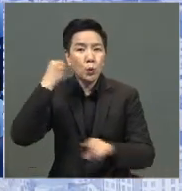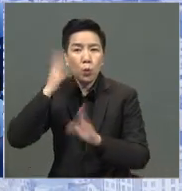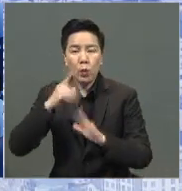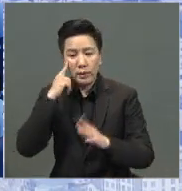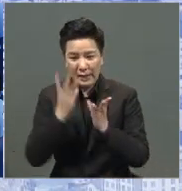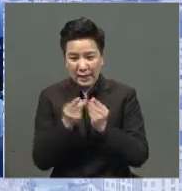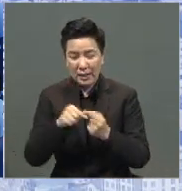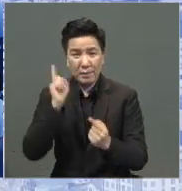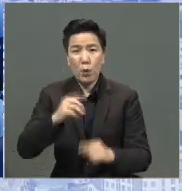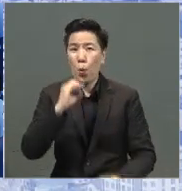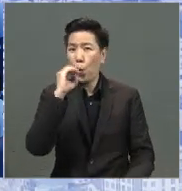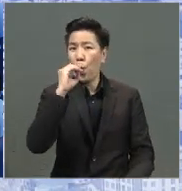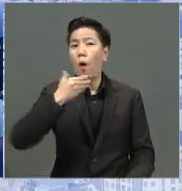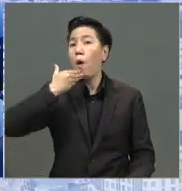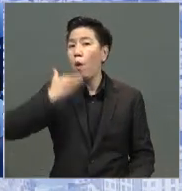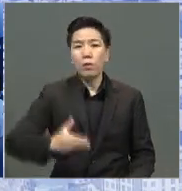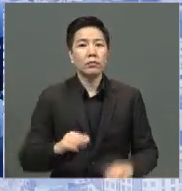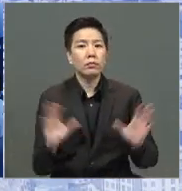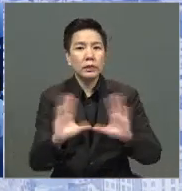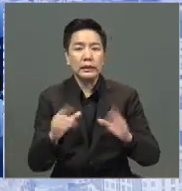อย่างนี้ต้องมาวางให้เหมาะสมด้วยกันแน่นอนครับเราไม่ได้ต้องการว่าทุกคนต้องต้องเอาตัวเลขนี้เป็น0ไปตลอดต้องยอมรับความเสี่ยงได้ว่าจะต้องเกิดโรคเกิดขึ้นบ้างแต่ว่า